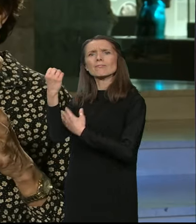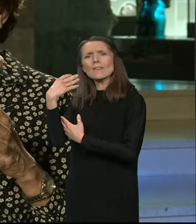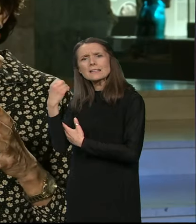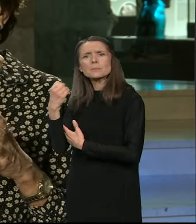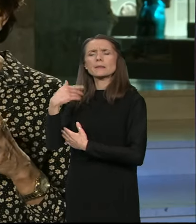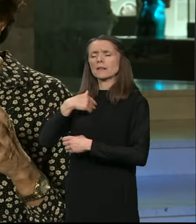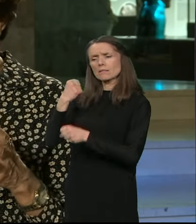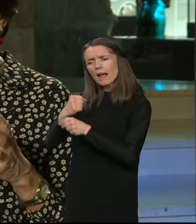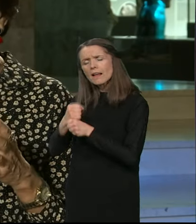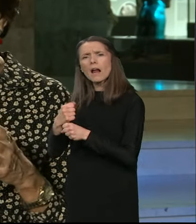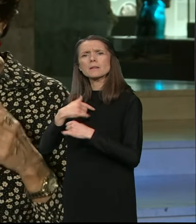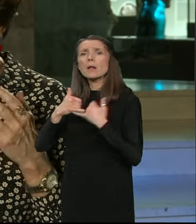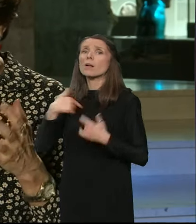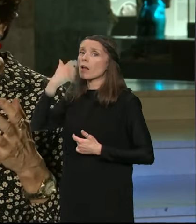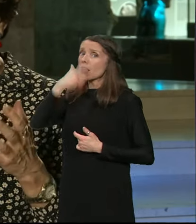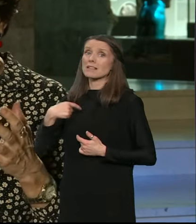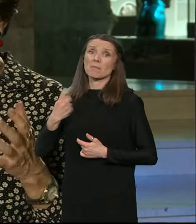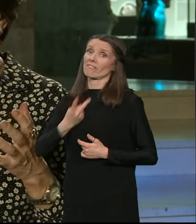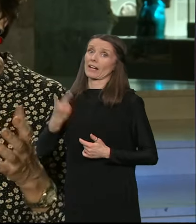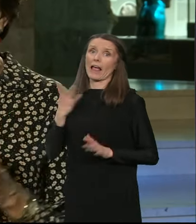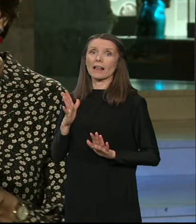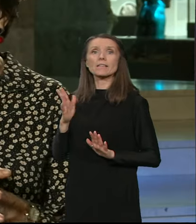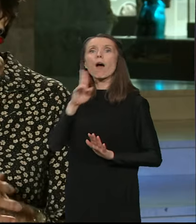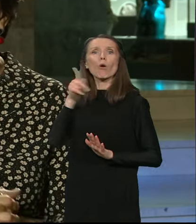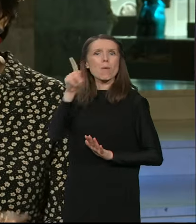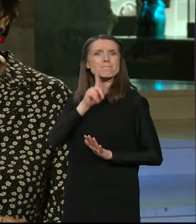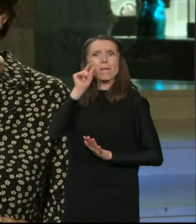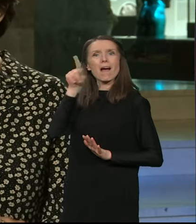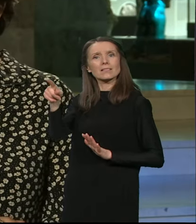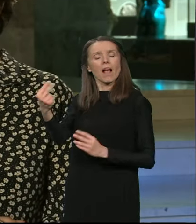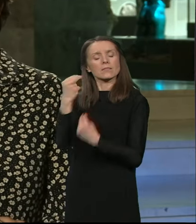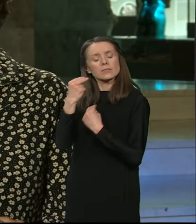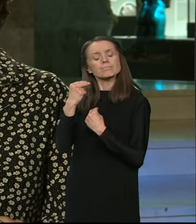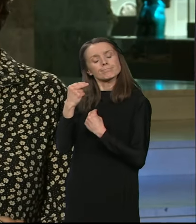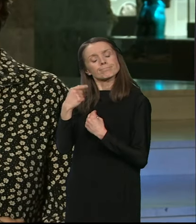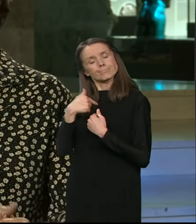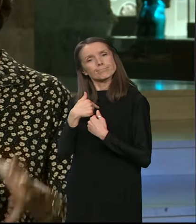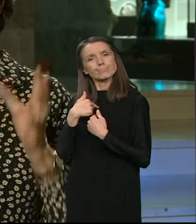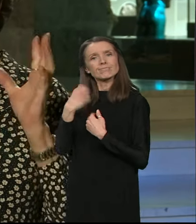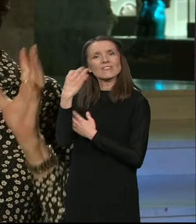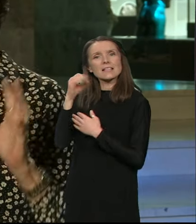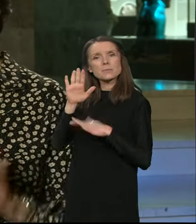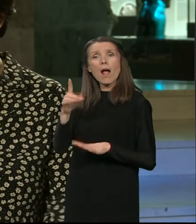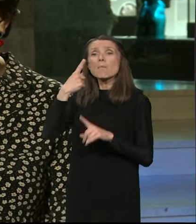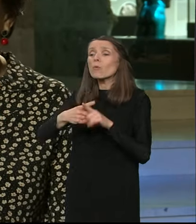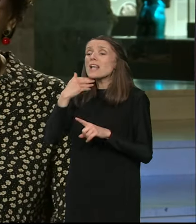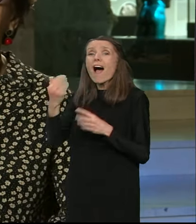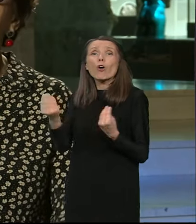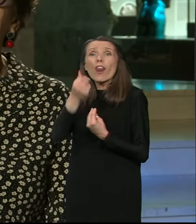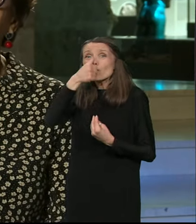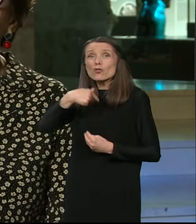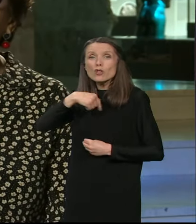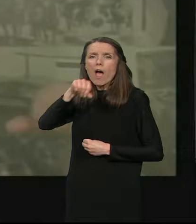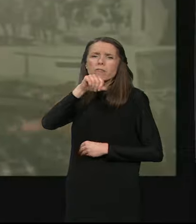razvijam. I ja sam vredna. Oni su to meni roditelji usadili. I još kada radim nešto što volim, nema